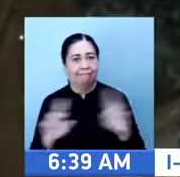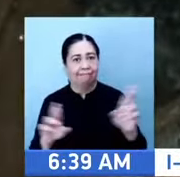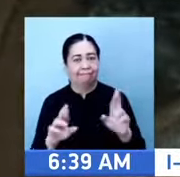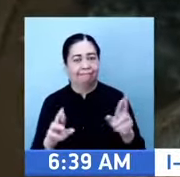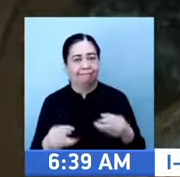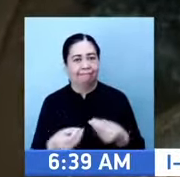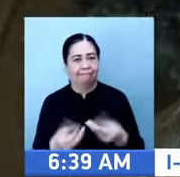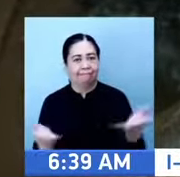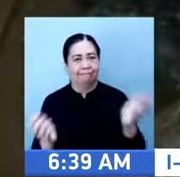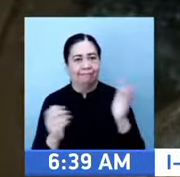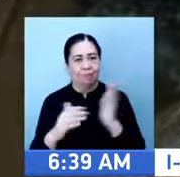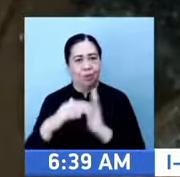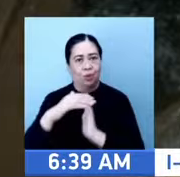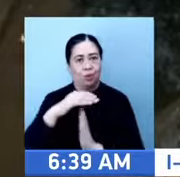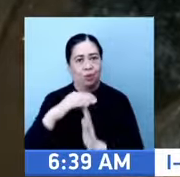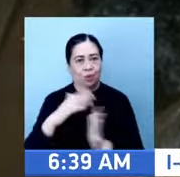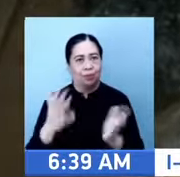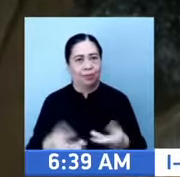Chef. Okay.